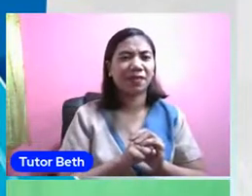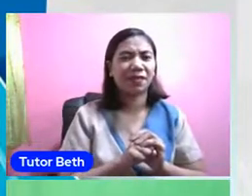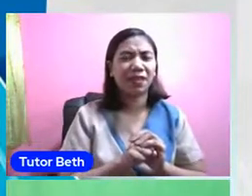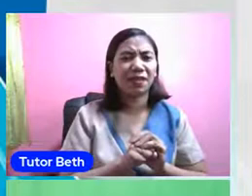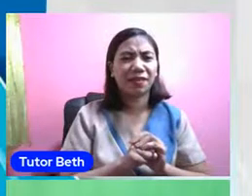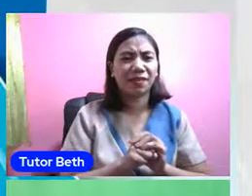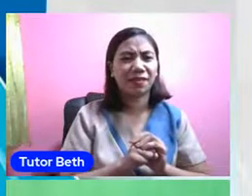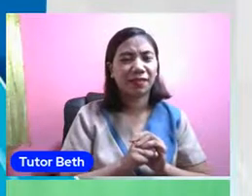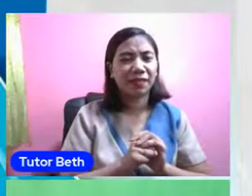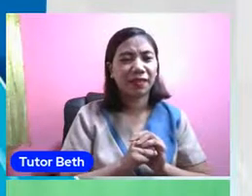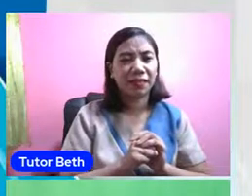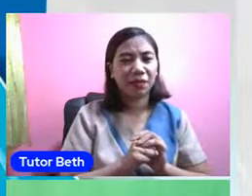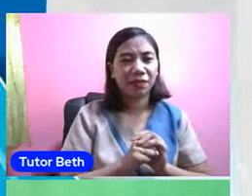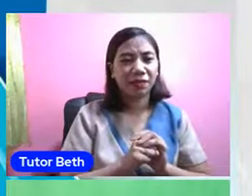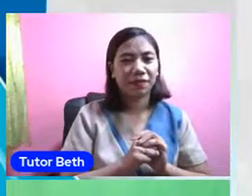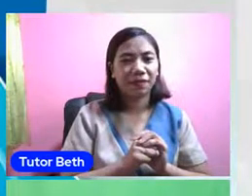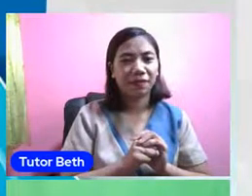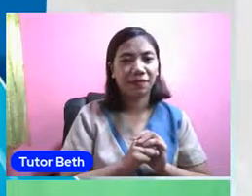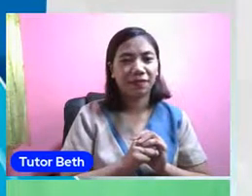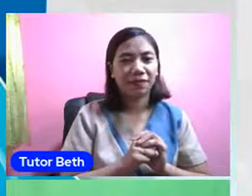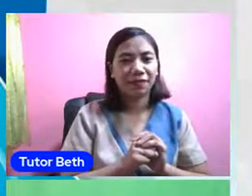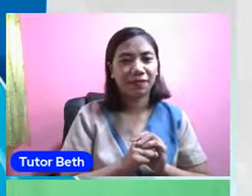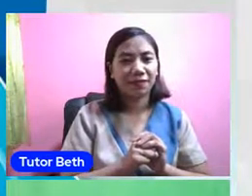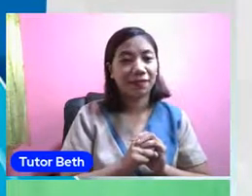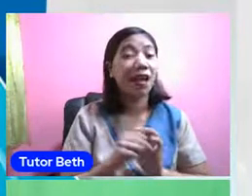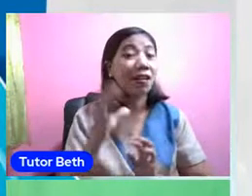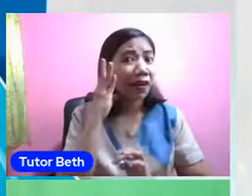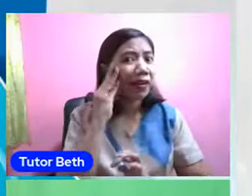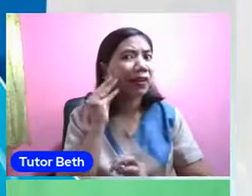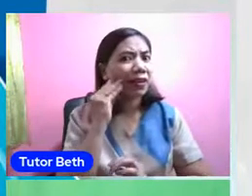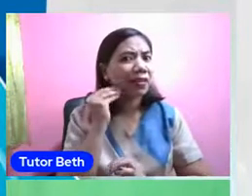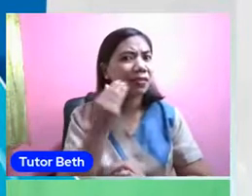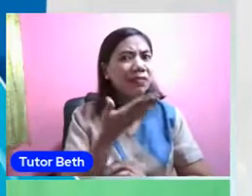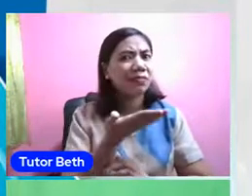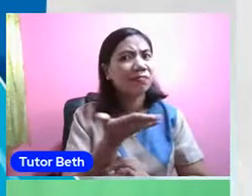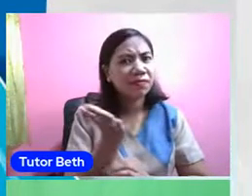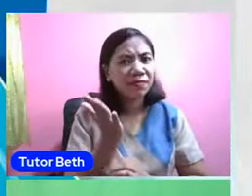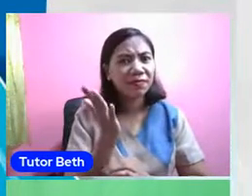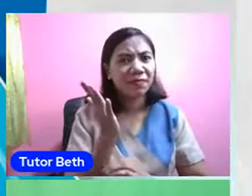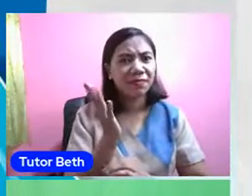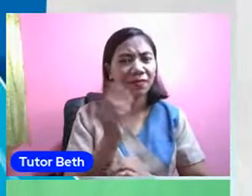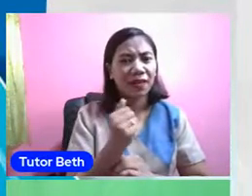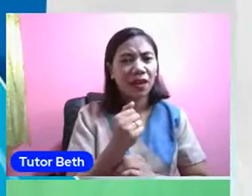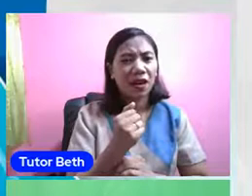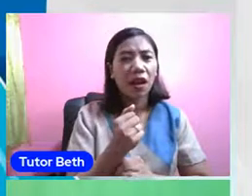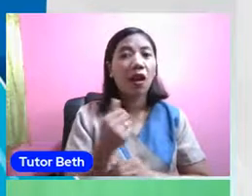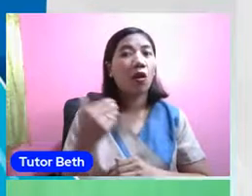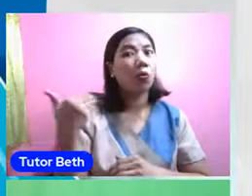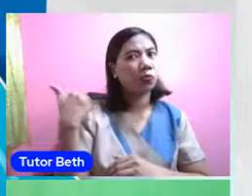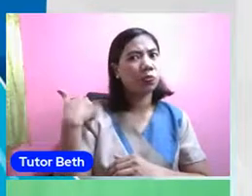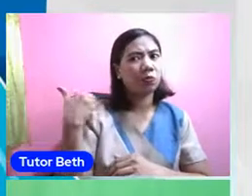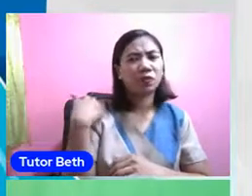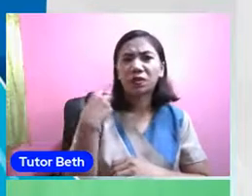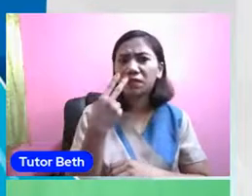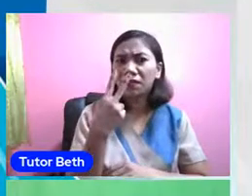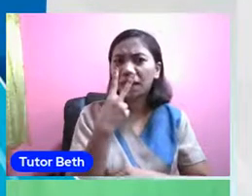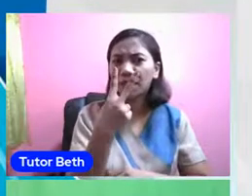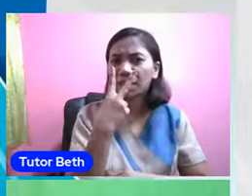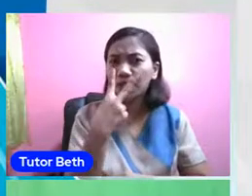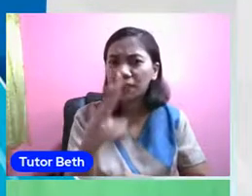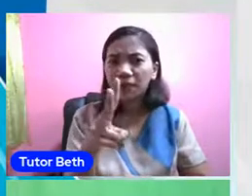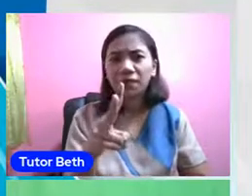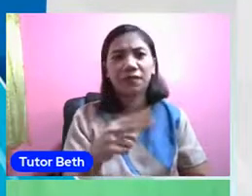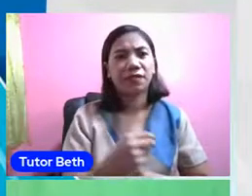nyo sa ating larawan? Okay, nararanasan din natin. O minsan, may nakikita tayo yan sa TV, diba? Ano Binabalita